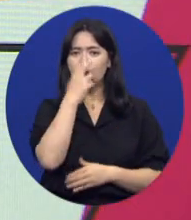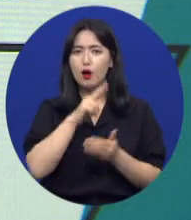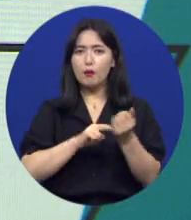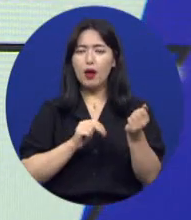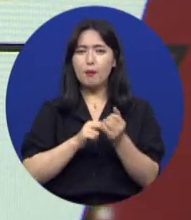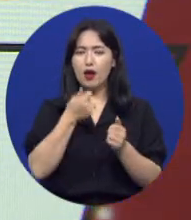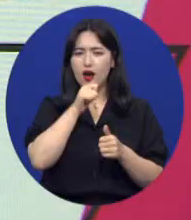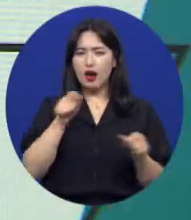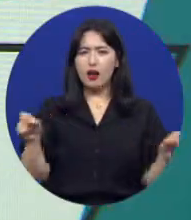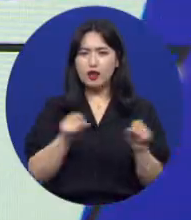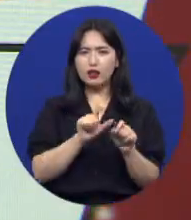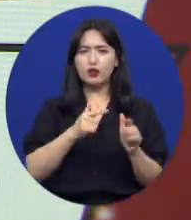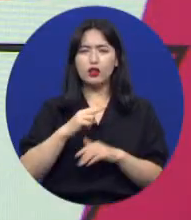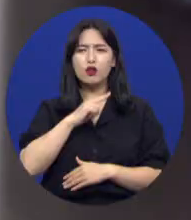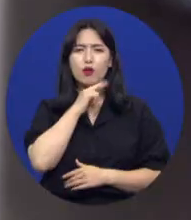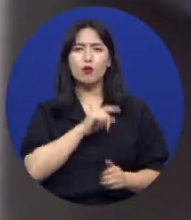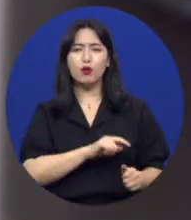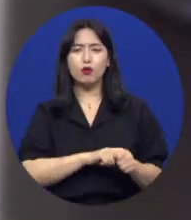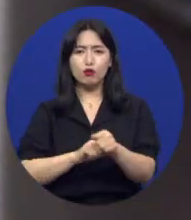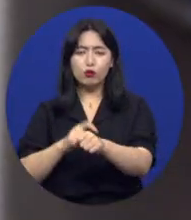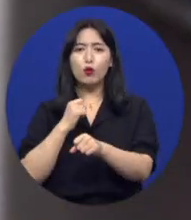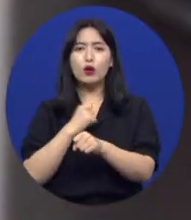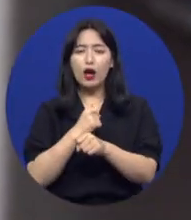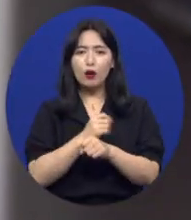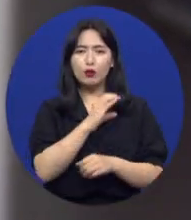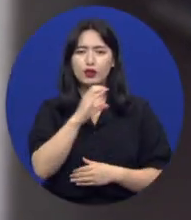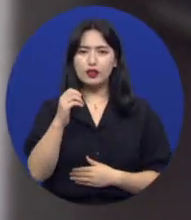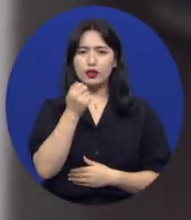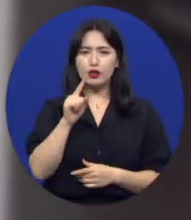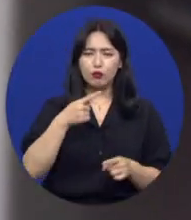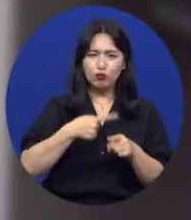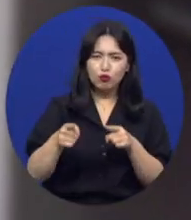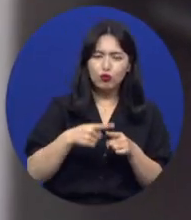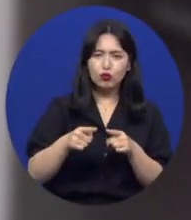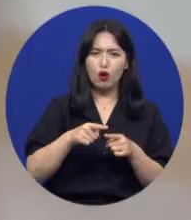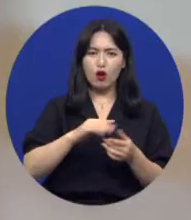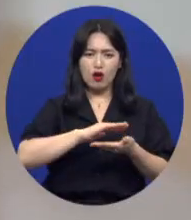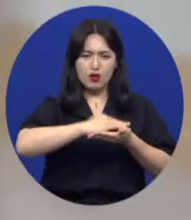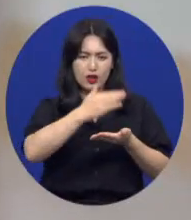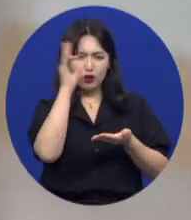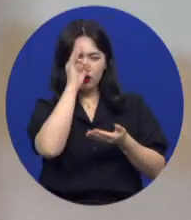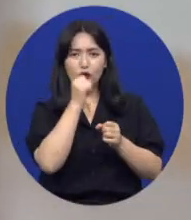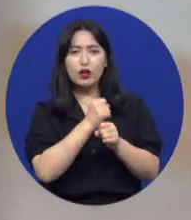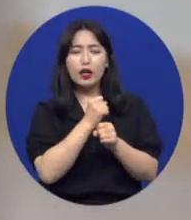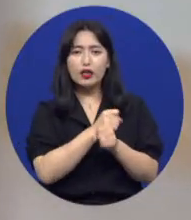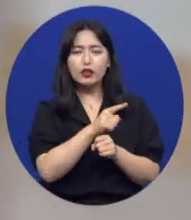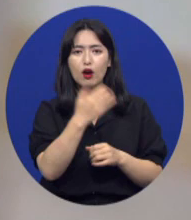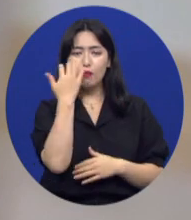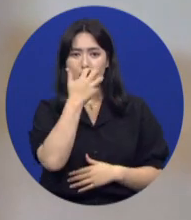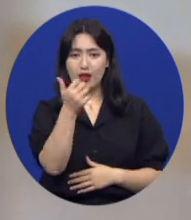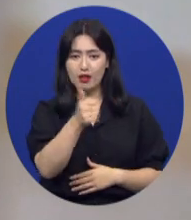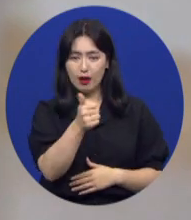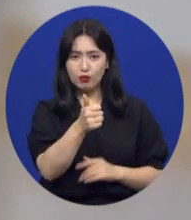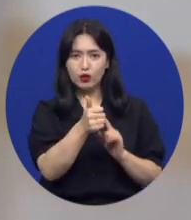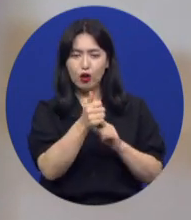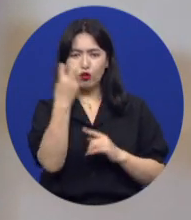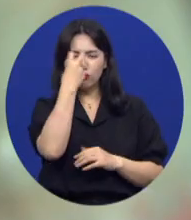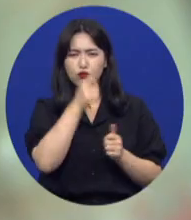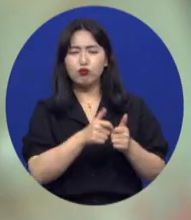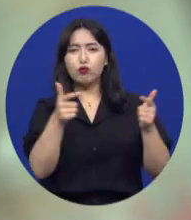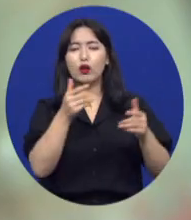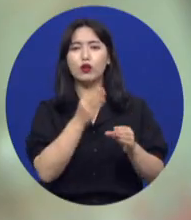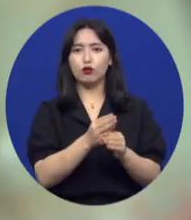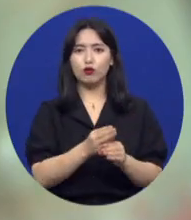알선 등의 혐의로 구속하고 cctv 분석과 계좌추적 등을 통해 성매수 남성 으로 수사를 확대하고